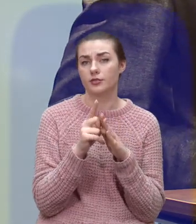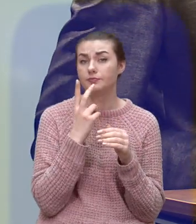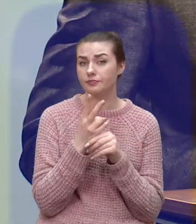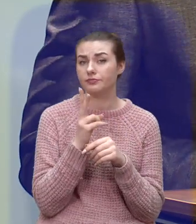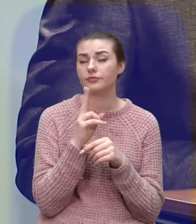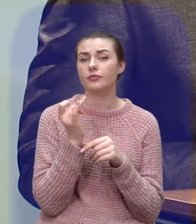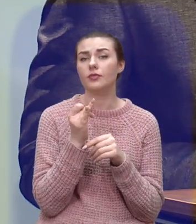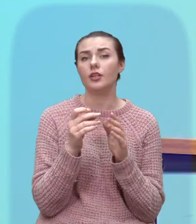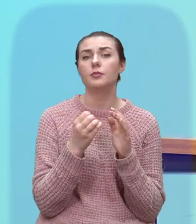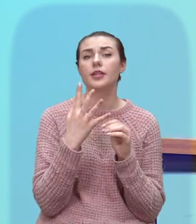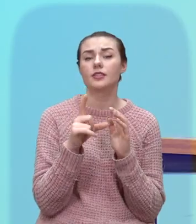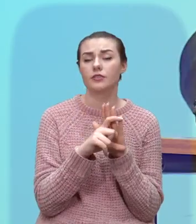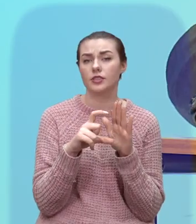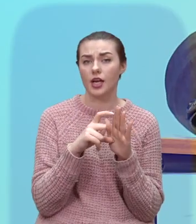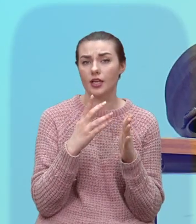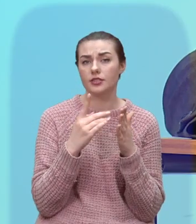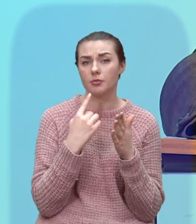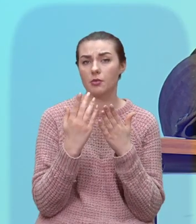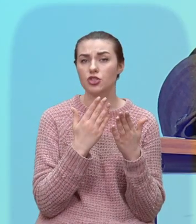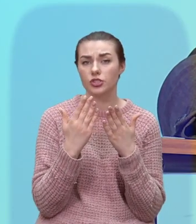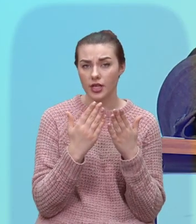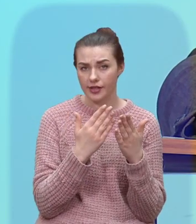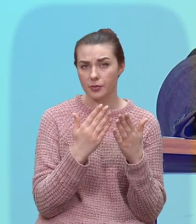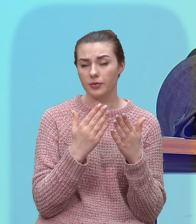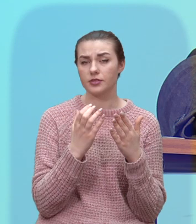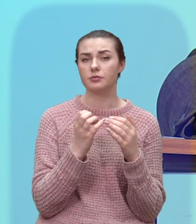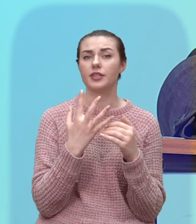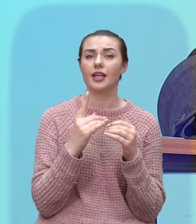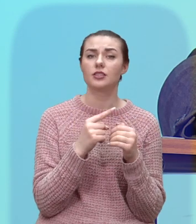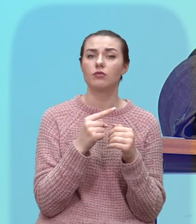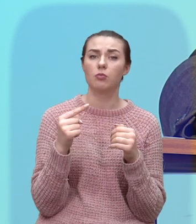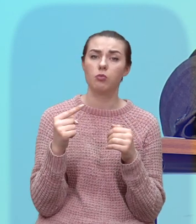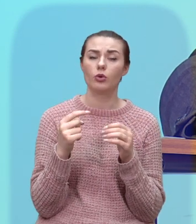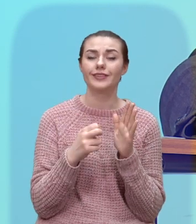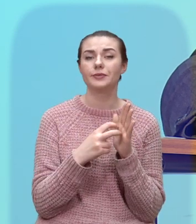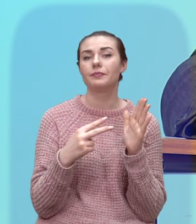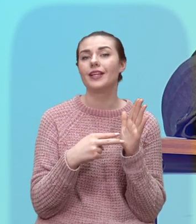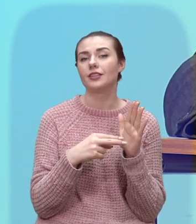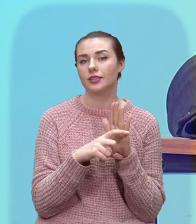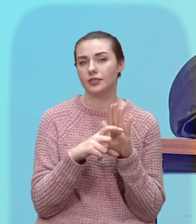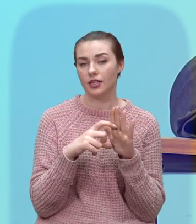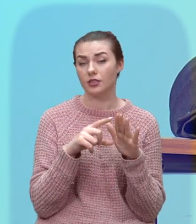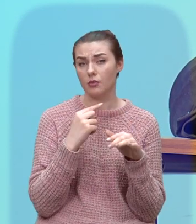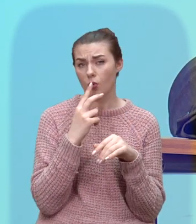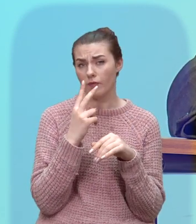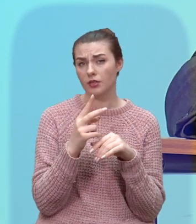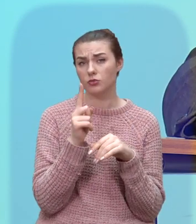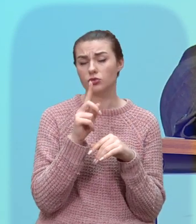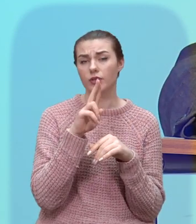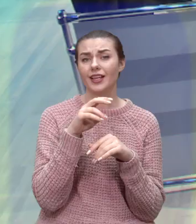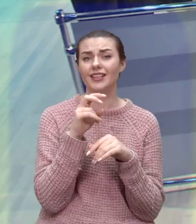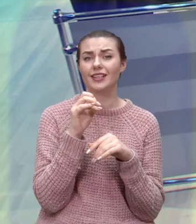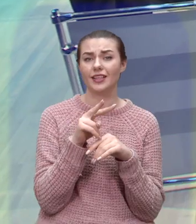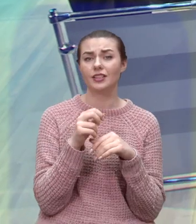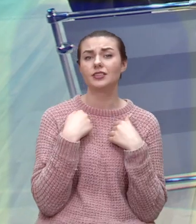но смотрите как интересно с 15-го стиха если мы с вами прочитаем а вот с 15 по 17 мы видим что